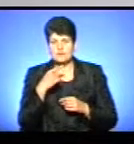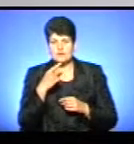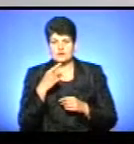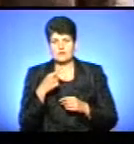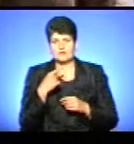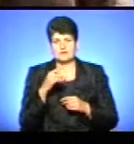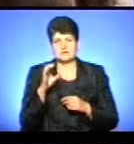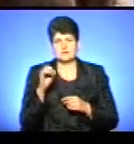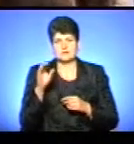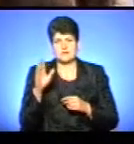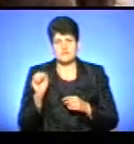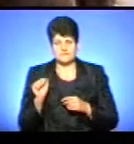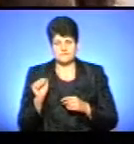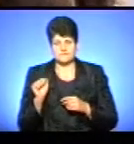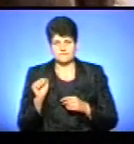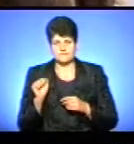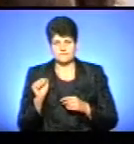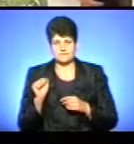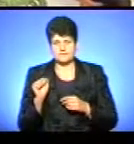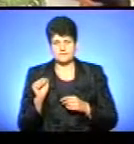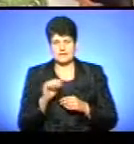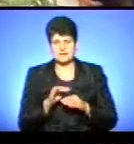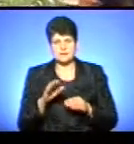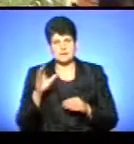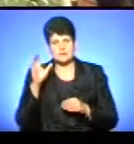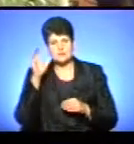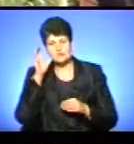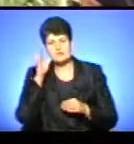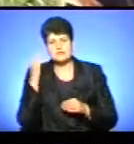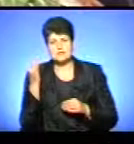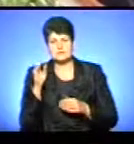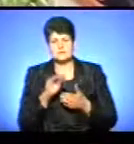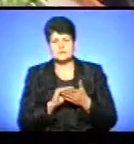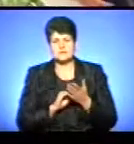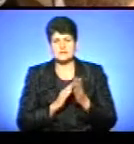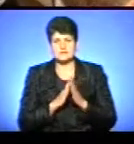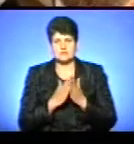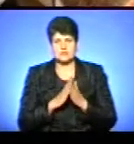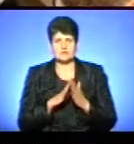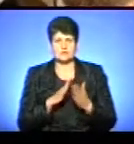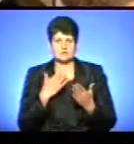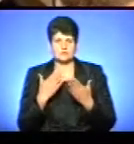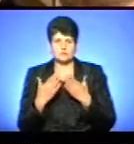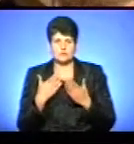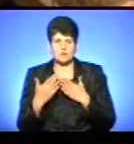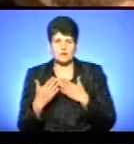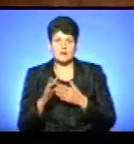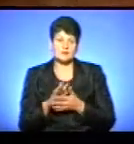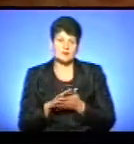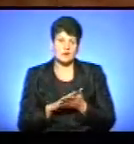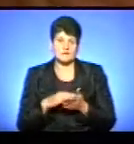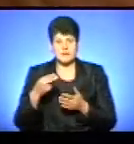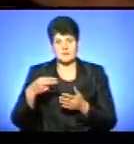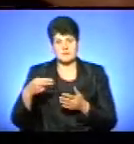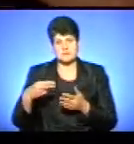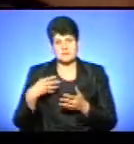«Сяво». Діти послухали історію написання книжок. Відбулося інтерактивне спілкування, а далі авторка підписала